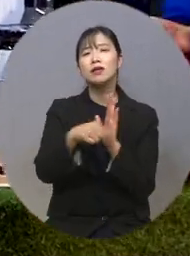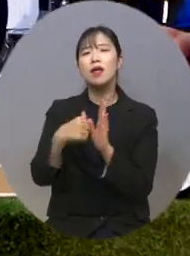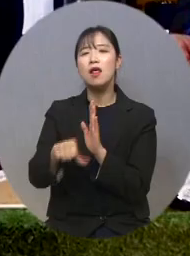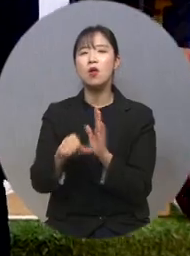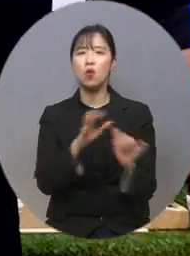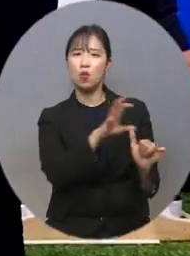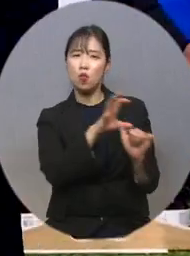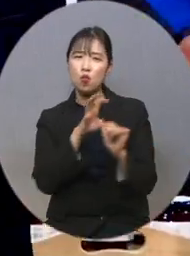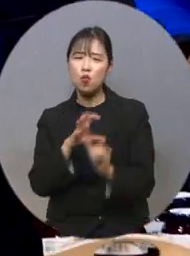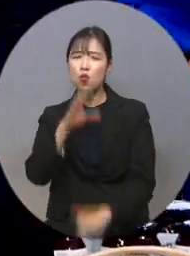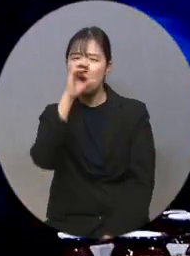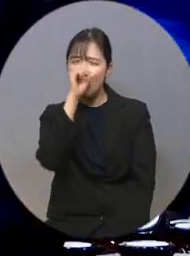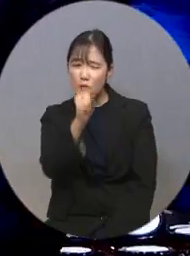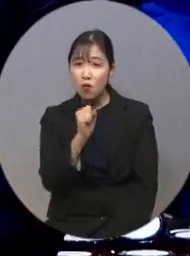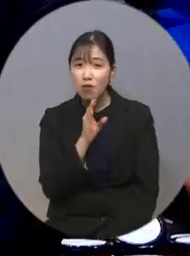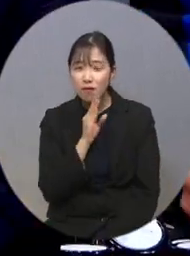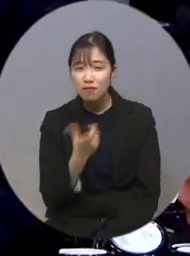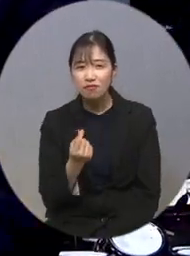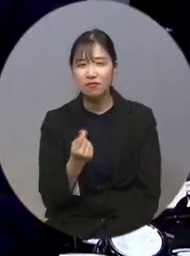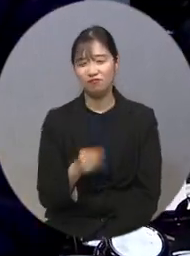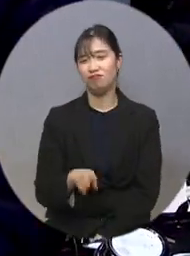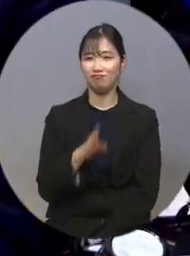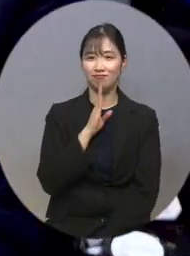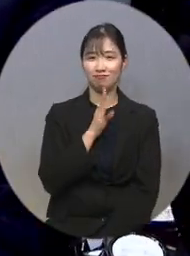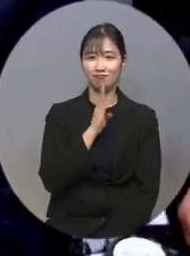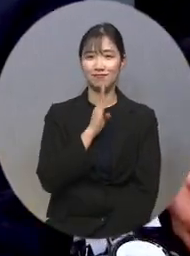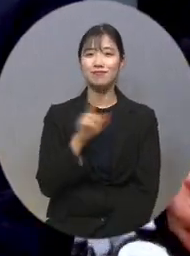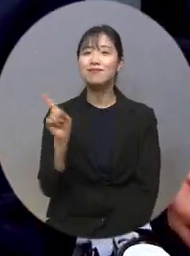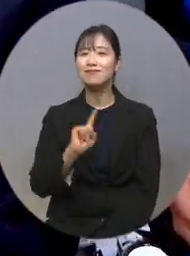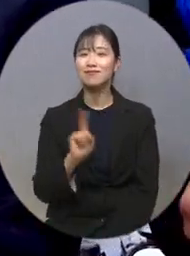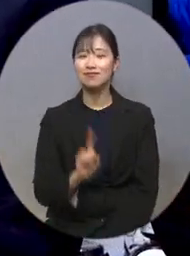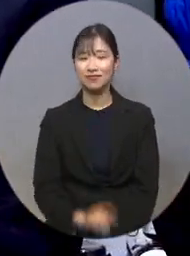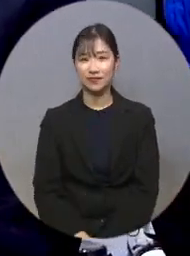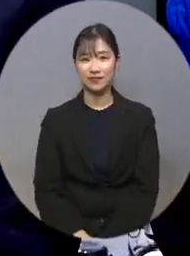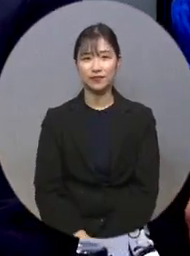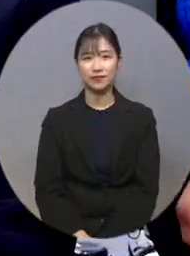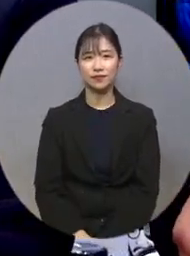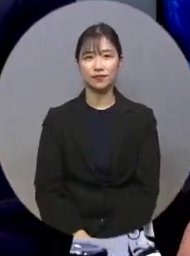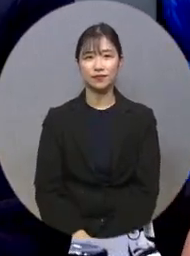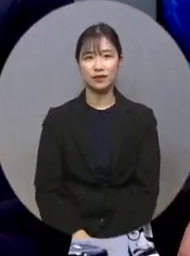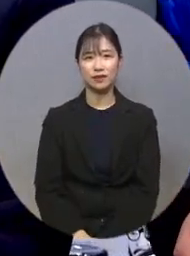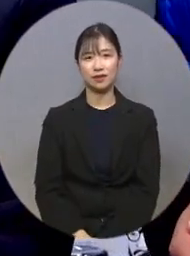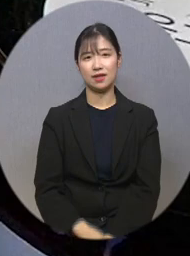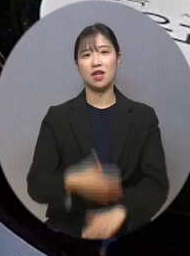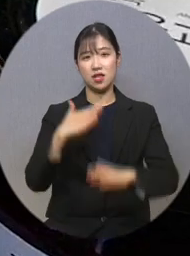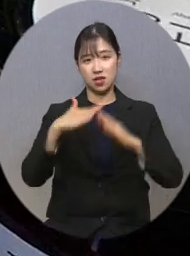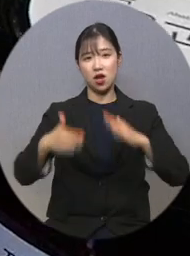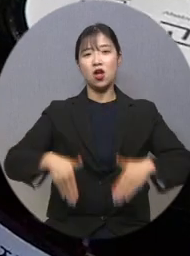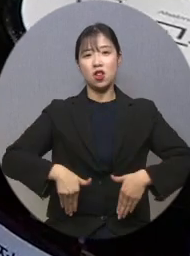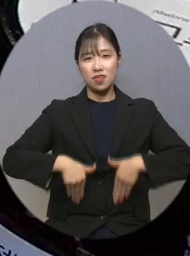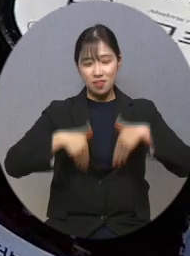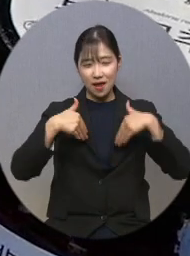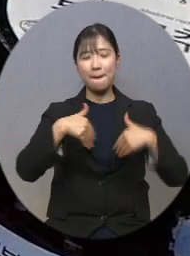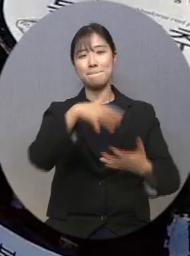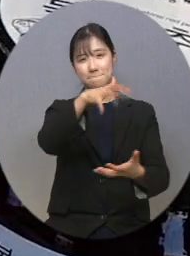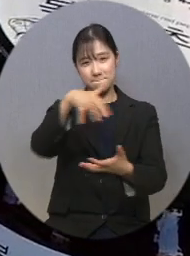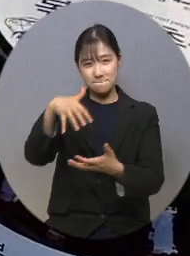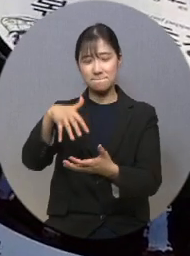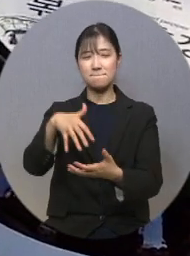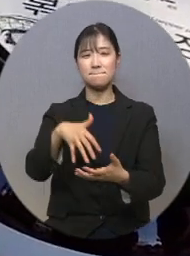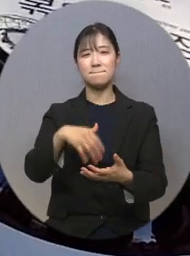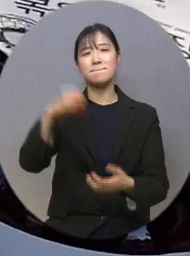예. 굉장히 좋은 걸 쓴다고 하시더라고요. 예. 네. 어떤 예. 것들을 사용하세요? 그러니까 저희가 남도에서 재배한